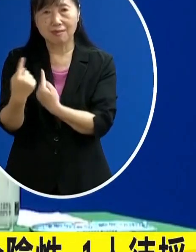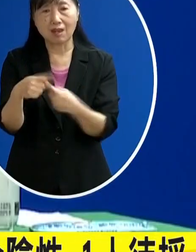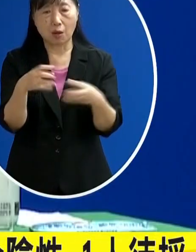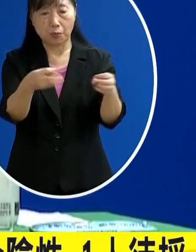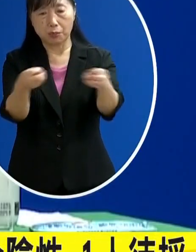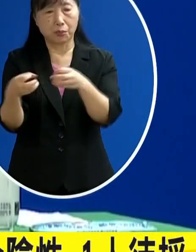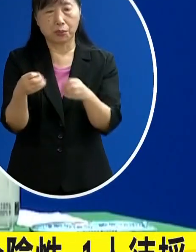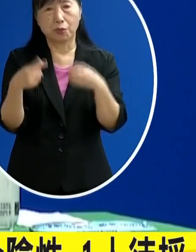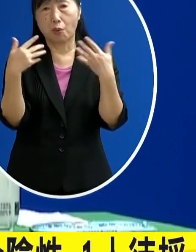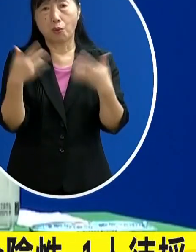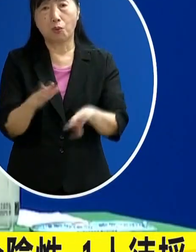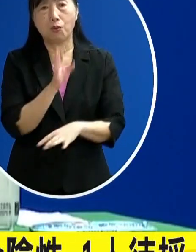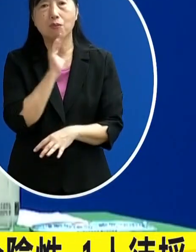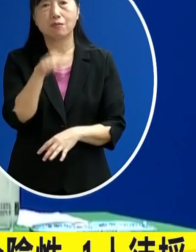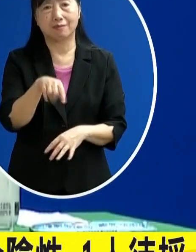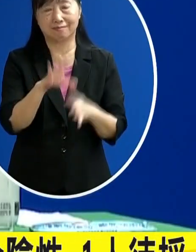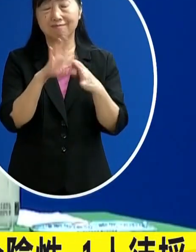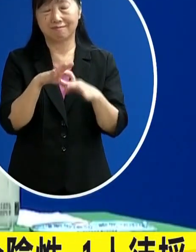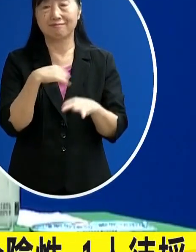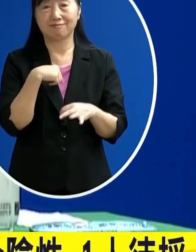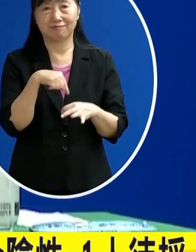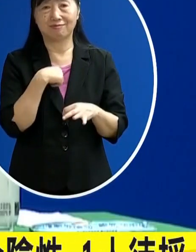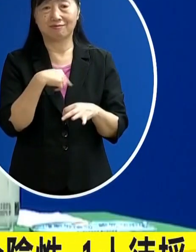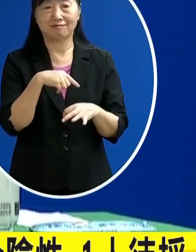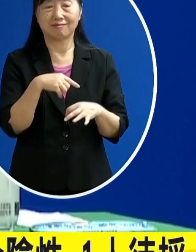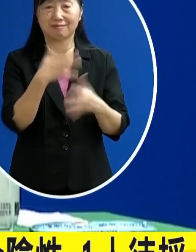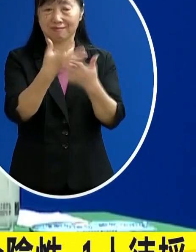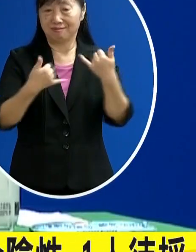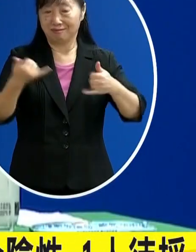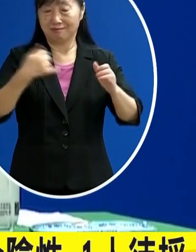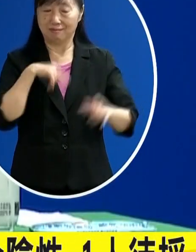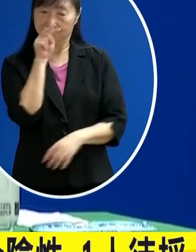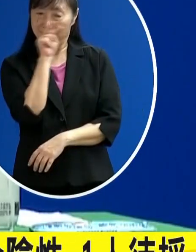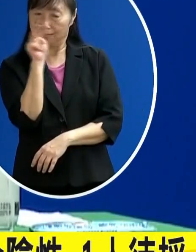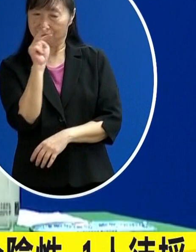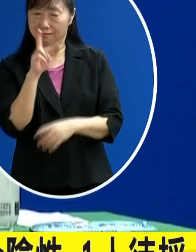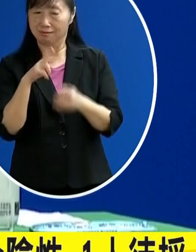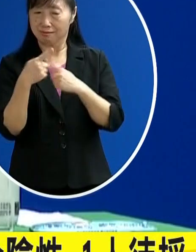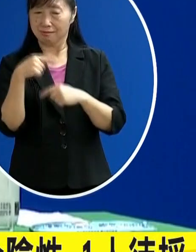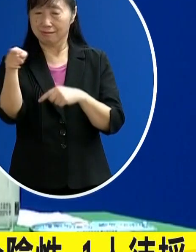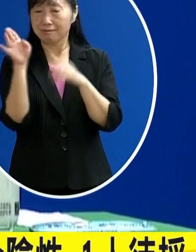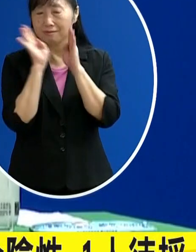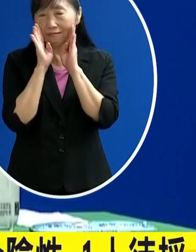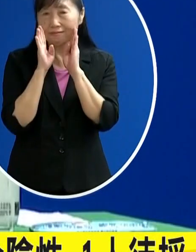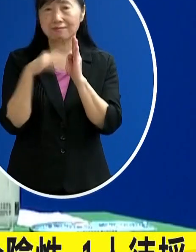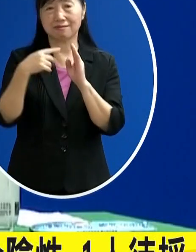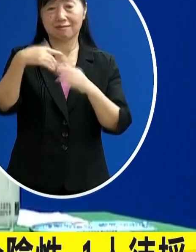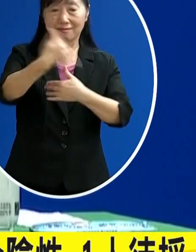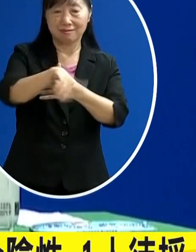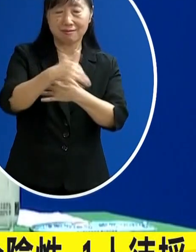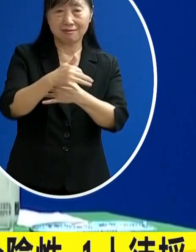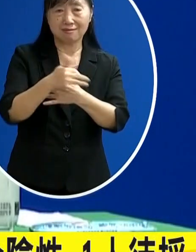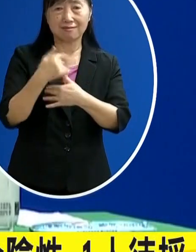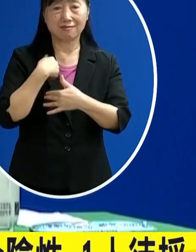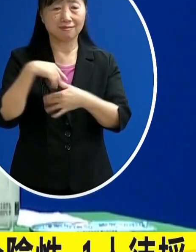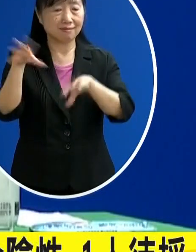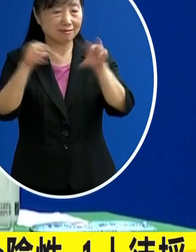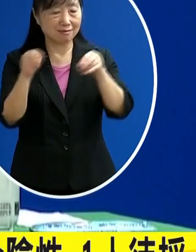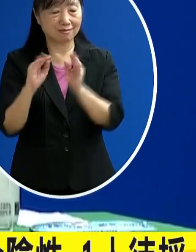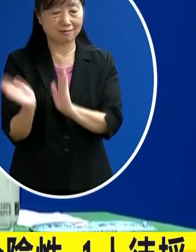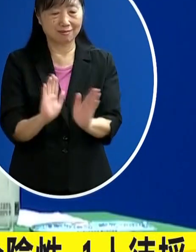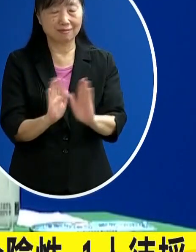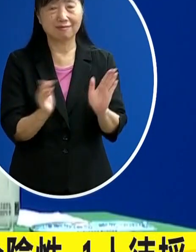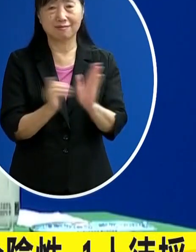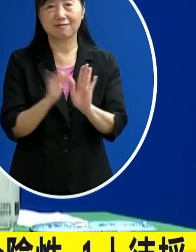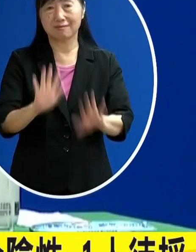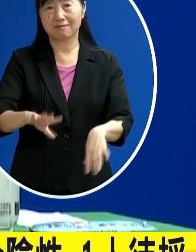比较。那就这个部分，我从网络上跟可能当事人的脸书或是一些影片整理出来目前